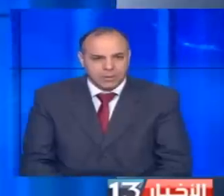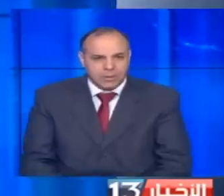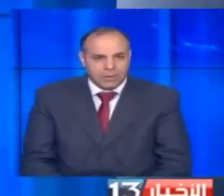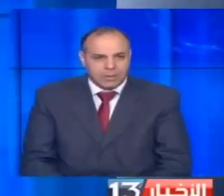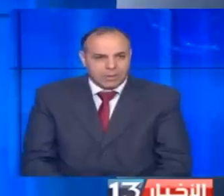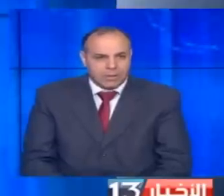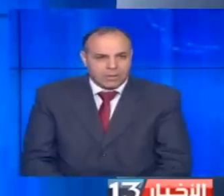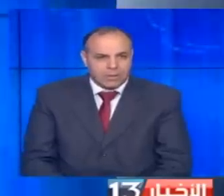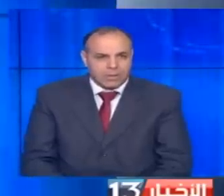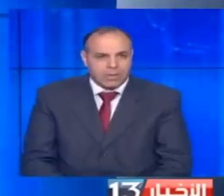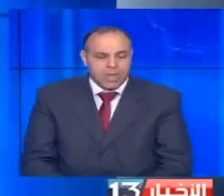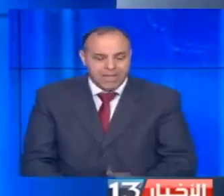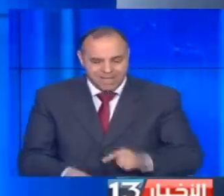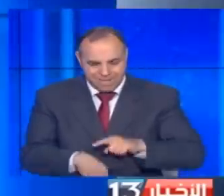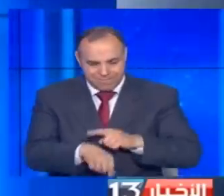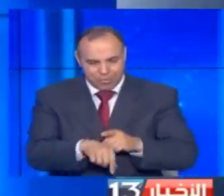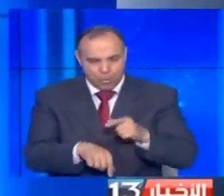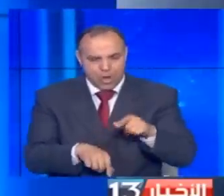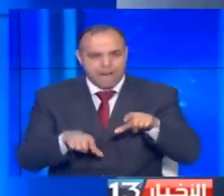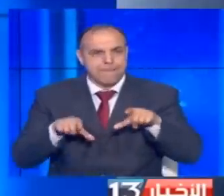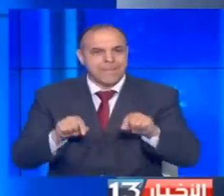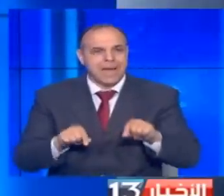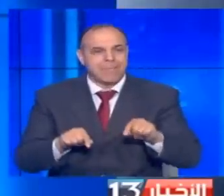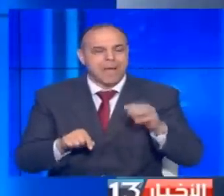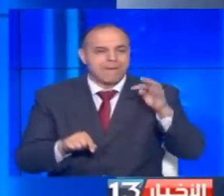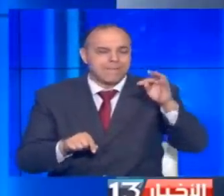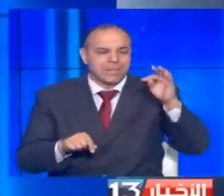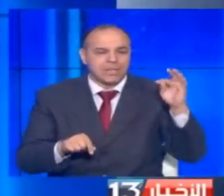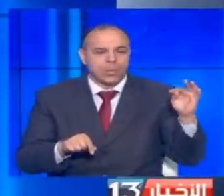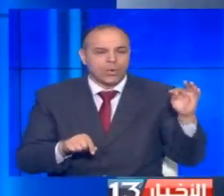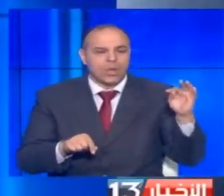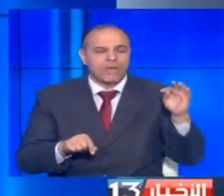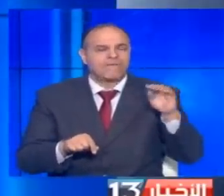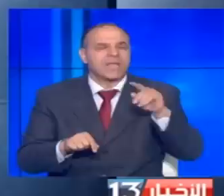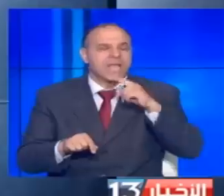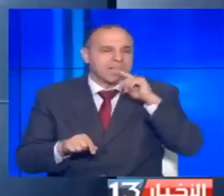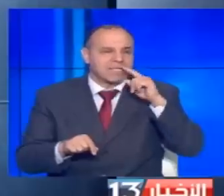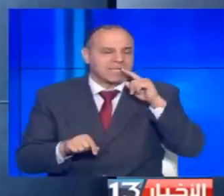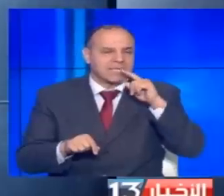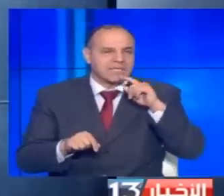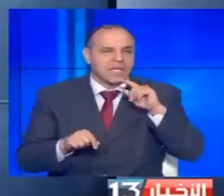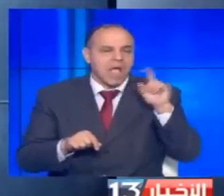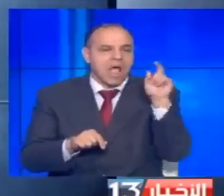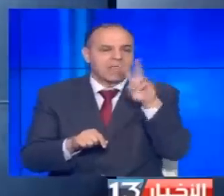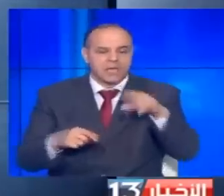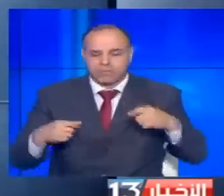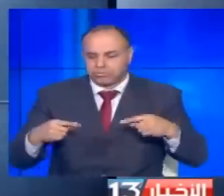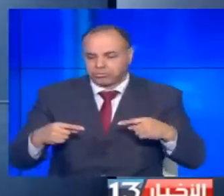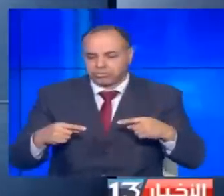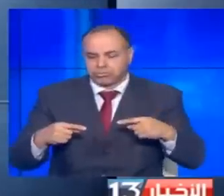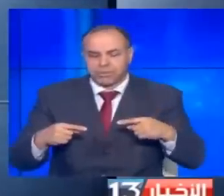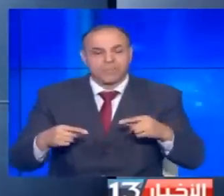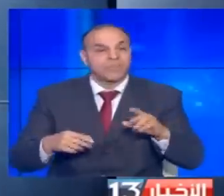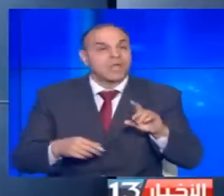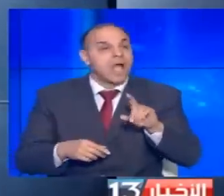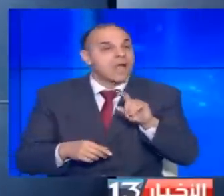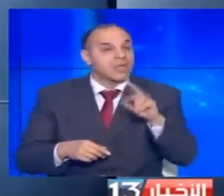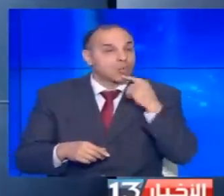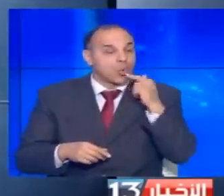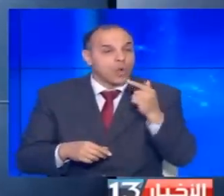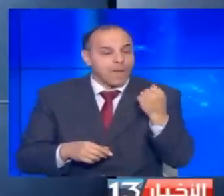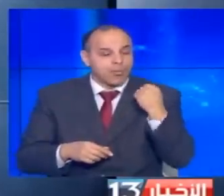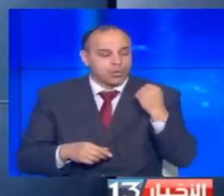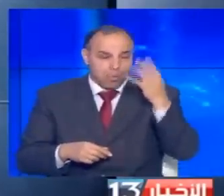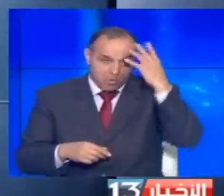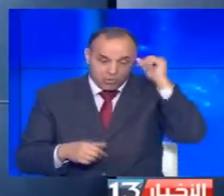تدور بعد قليل بملعب المطوي المواجهه المؤجل من الجوله الثانيه عشره عشر من بطوله